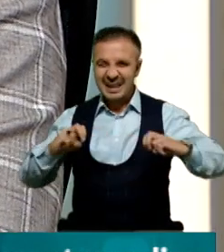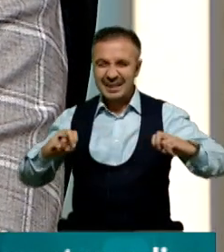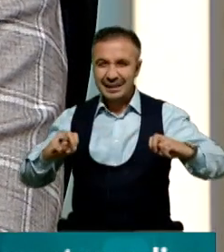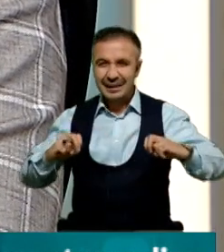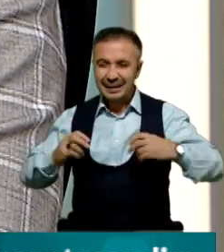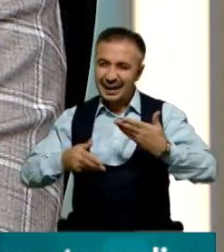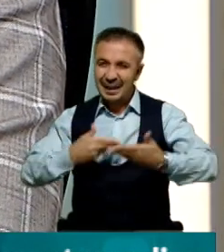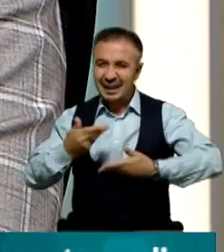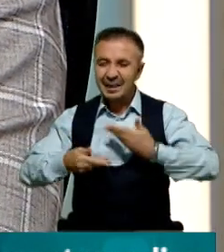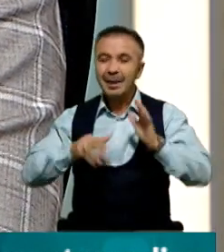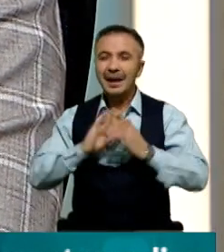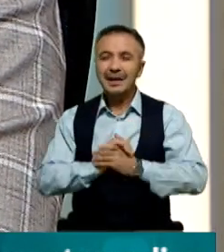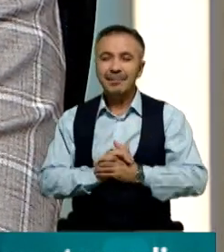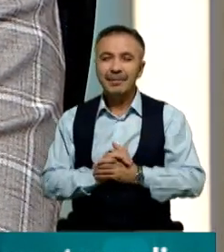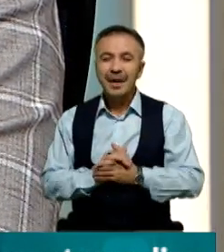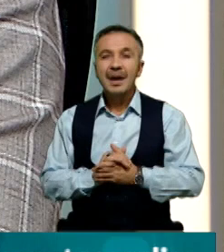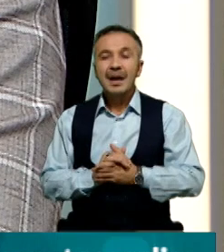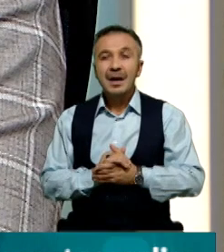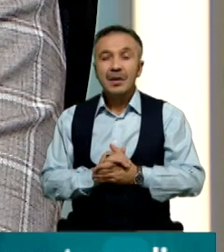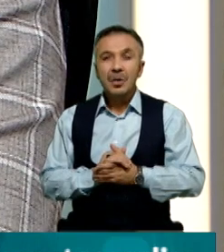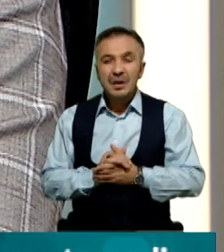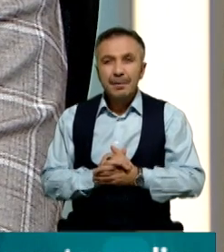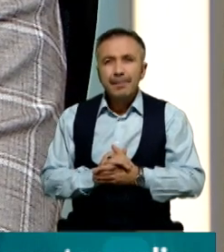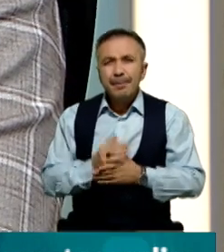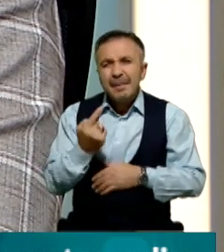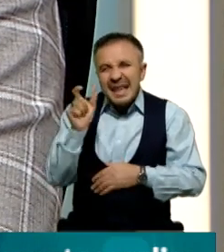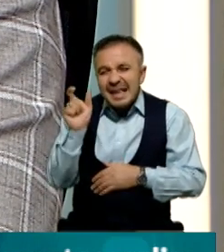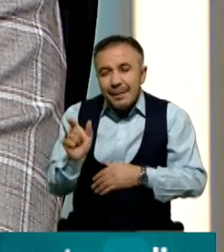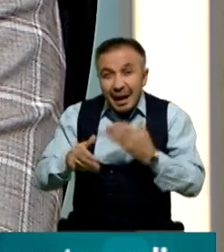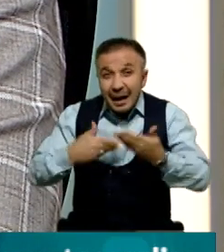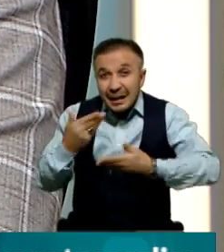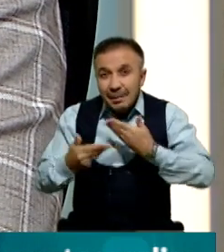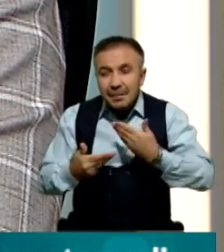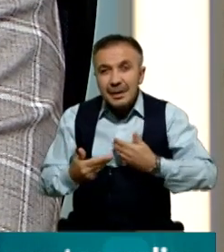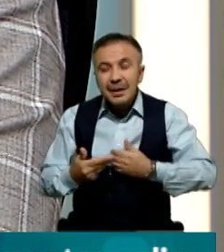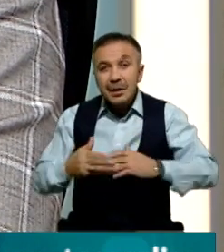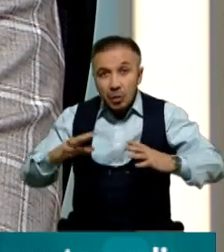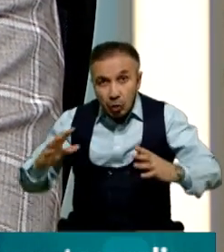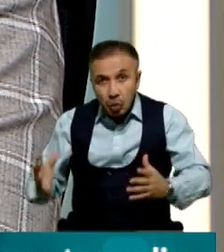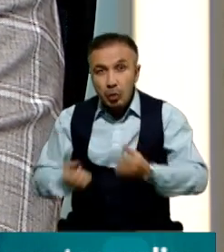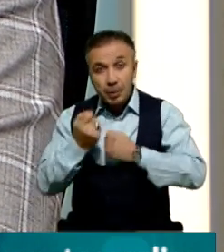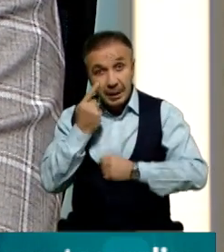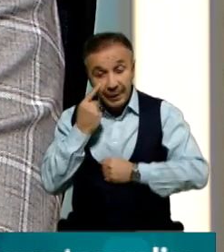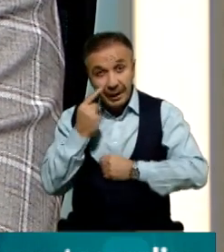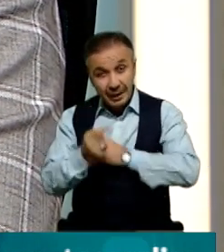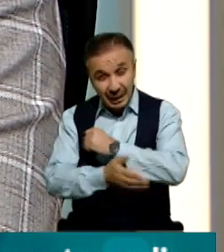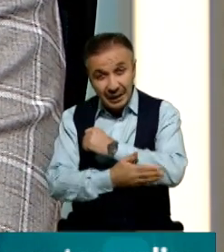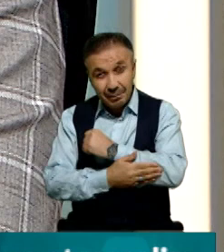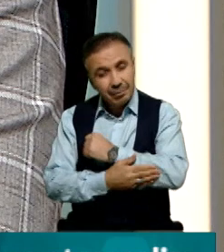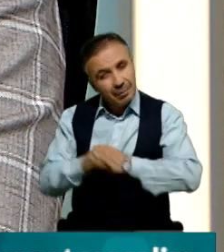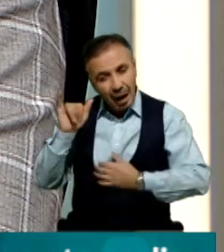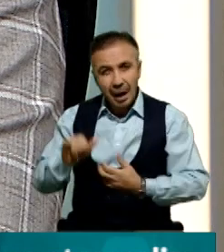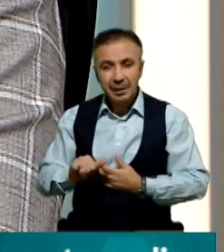Çünkü soru o değil ama bir kelime ile ifade edelim ki şefaat haktır Bu bir